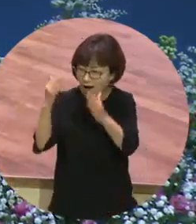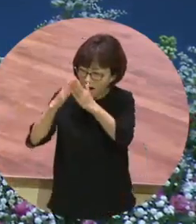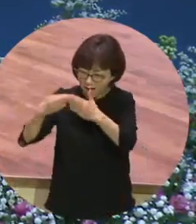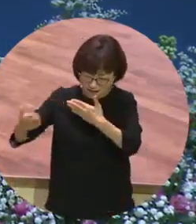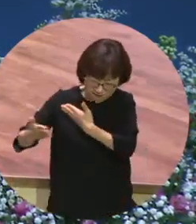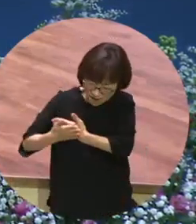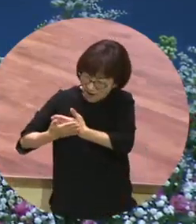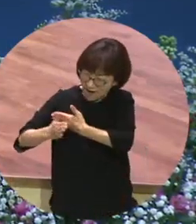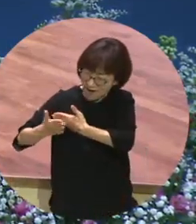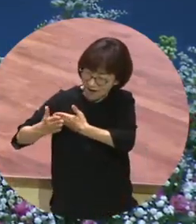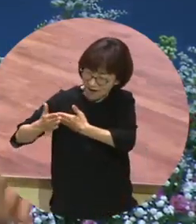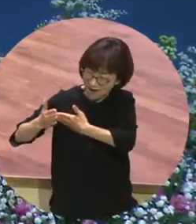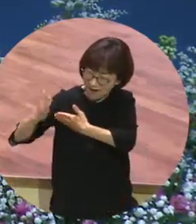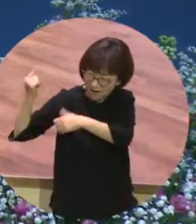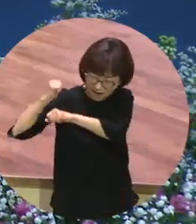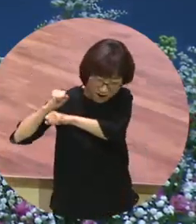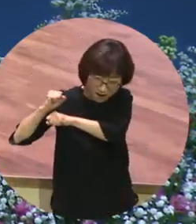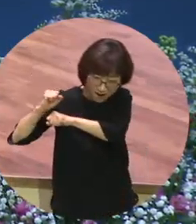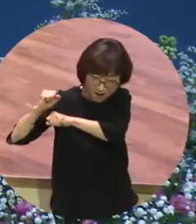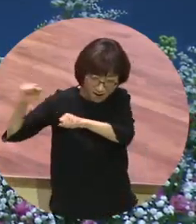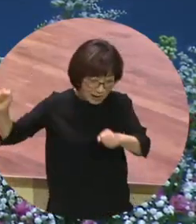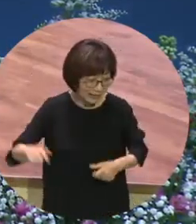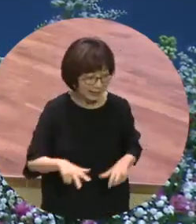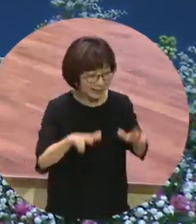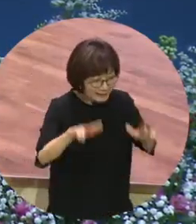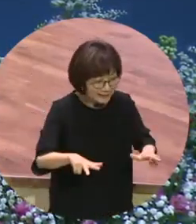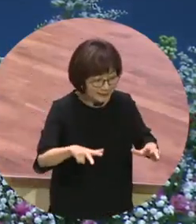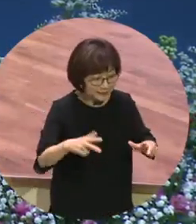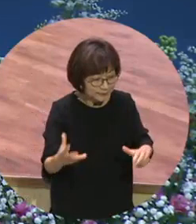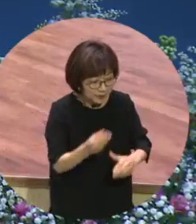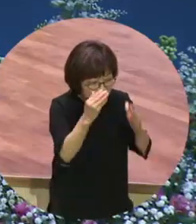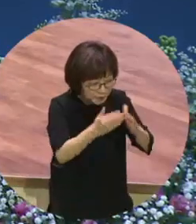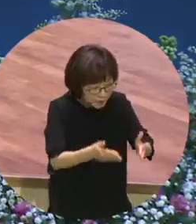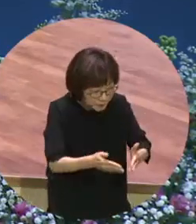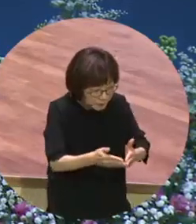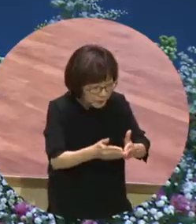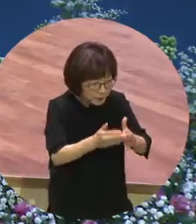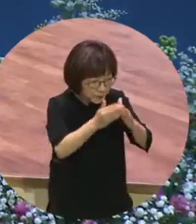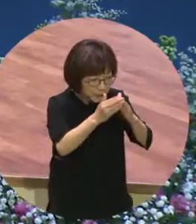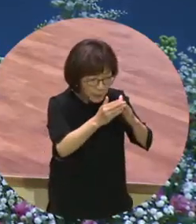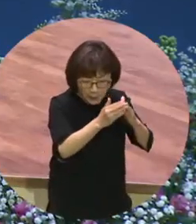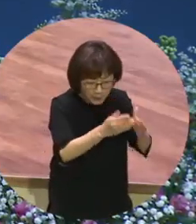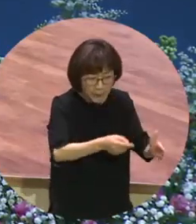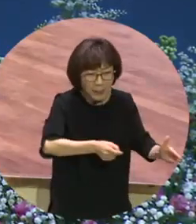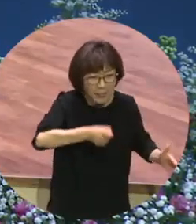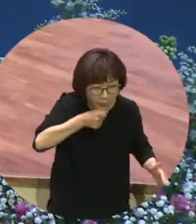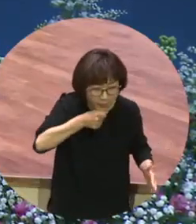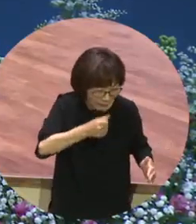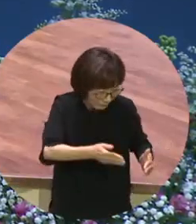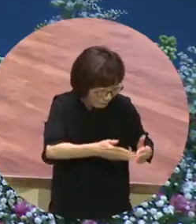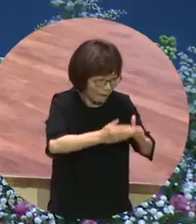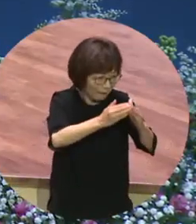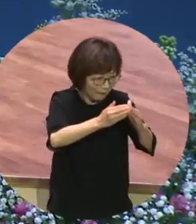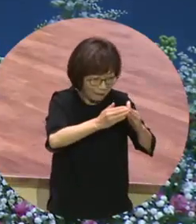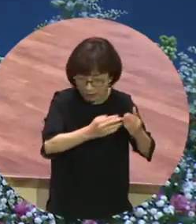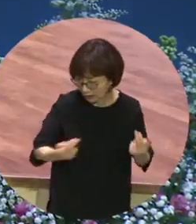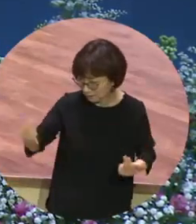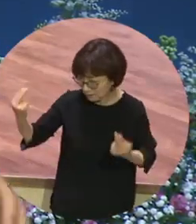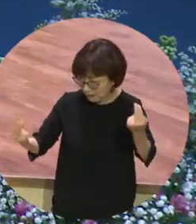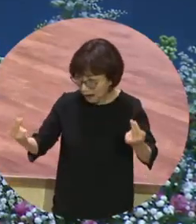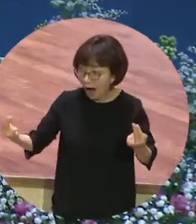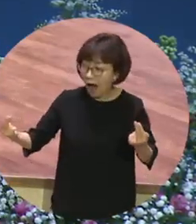비하면 이거 이런 초라한 성전을 우리가 이렇게 아웅다웅해서 꼭 지을 필요가